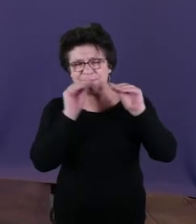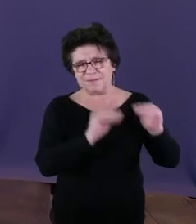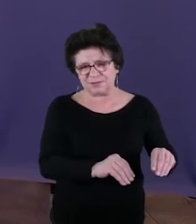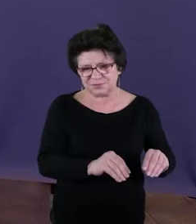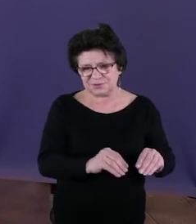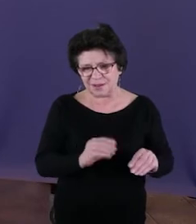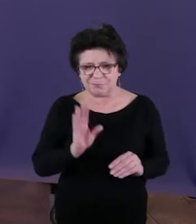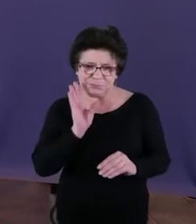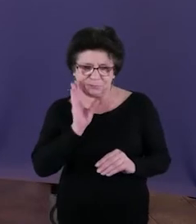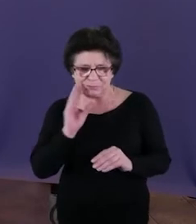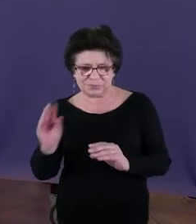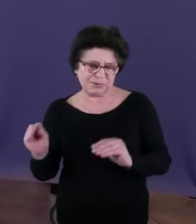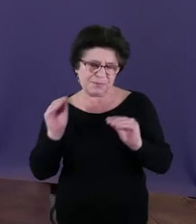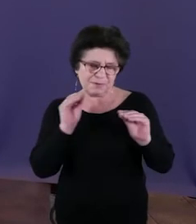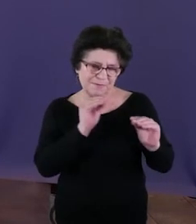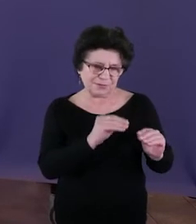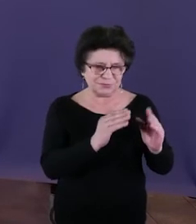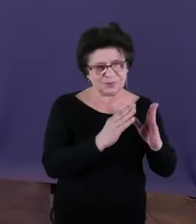takiego walca